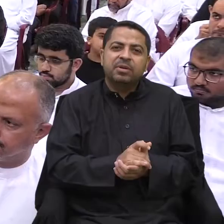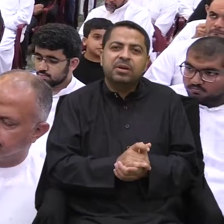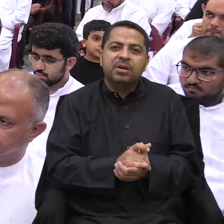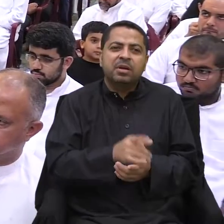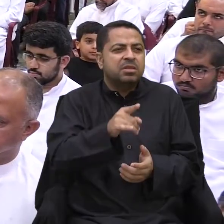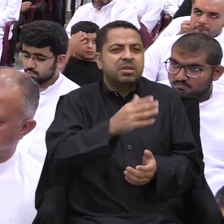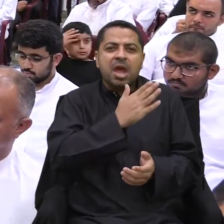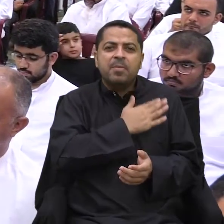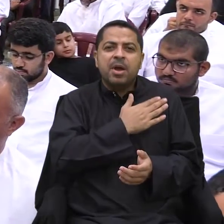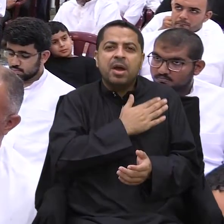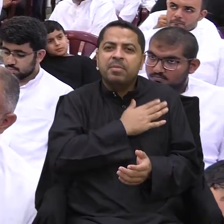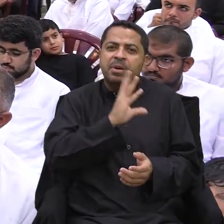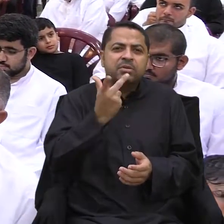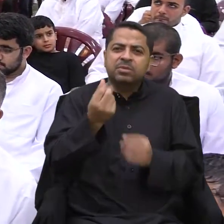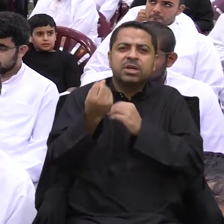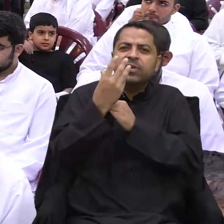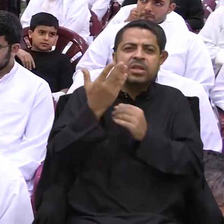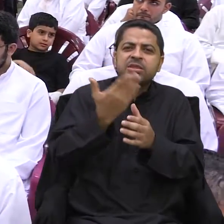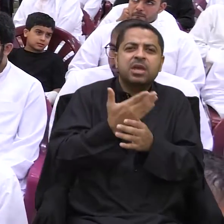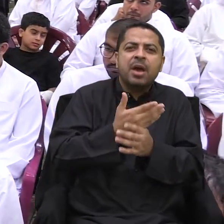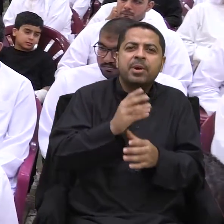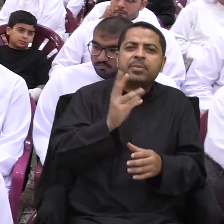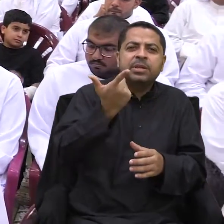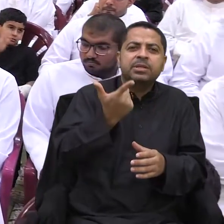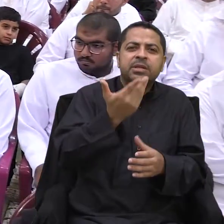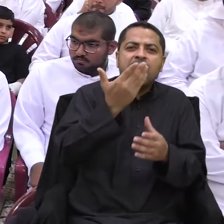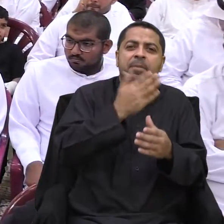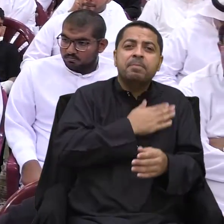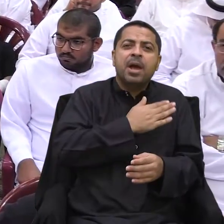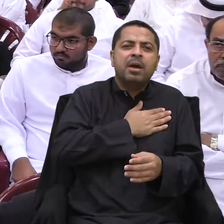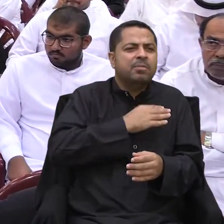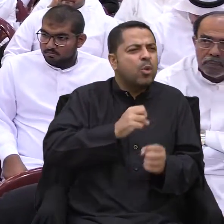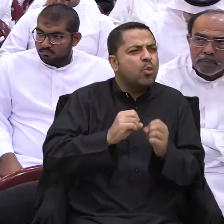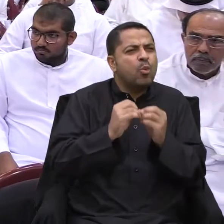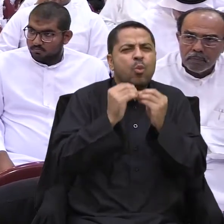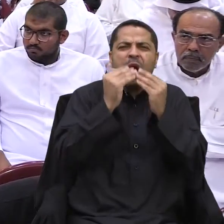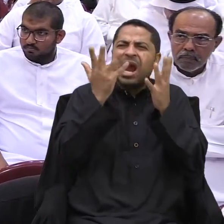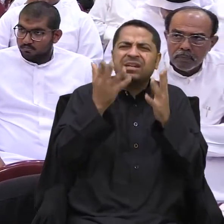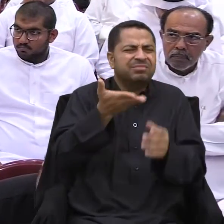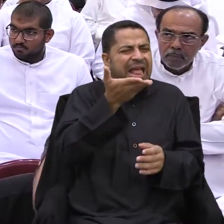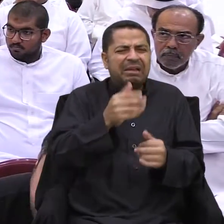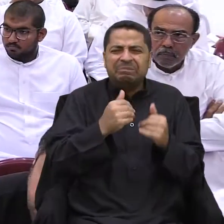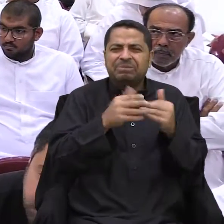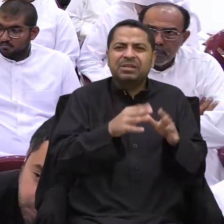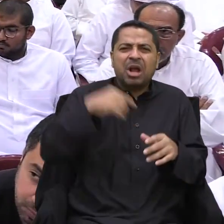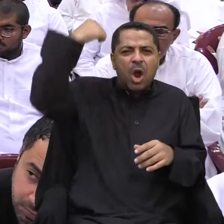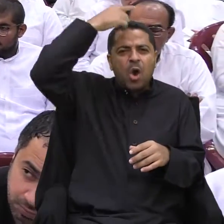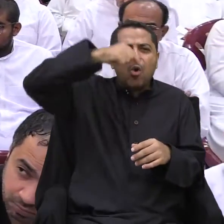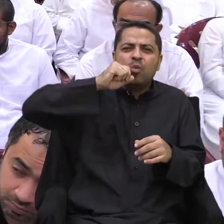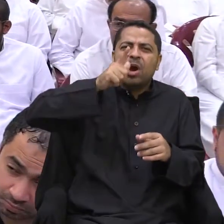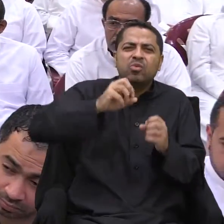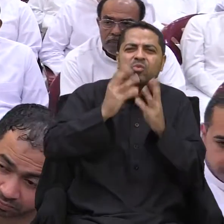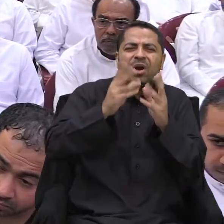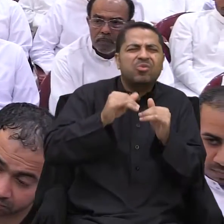هذه المجالس؟ لماذا تكثر المجالس؟ لماذا يتعدد الخطباء؟